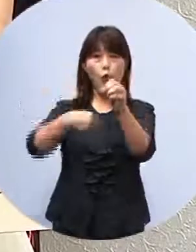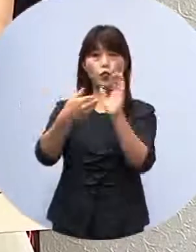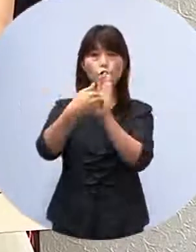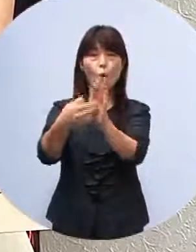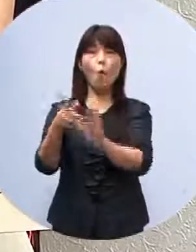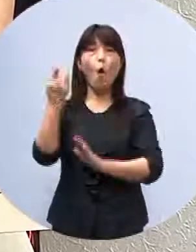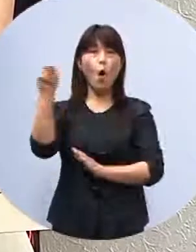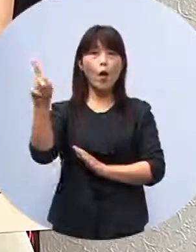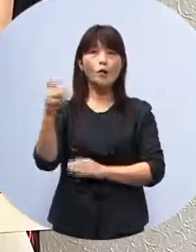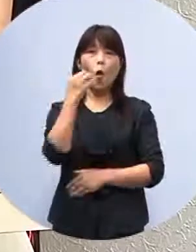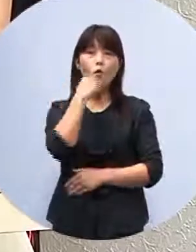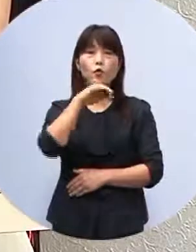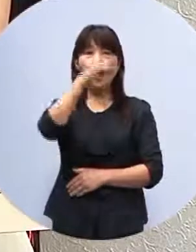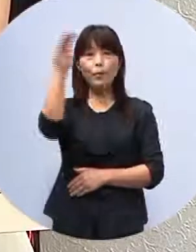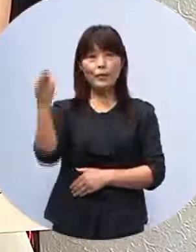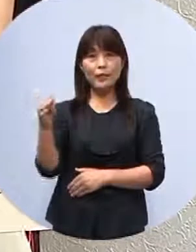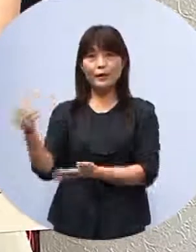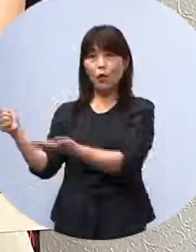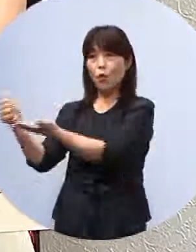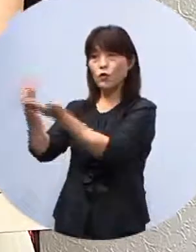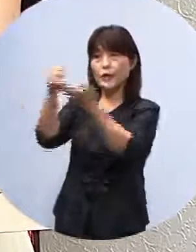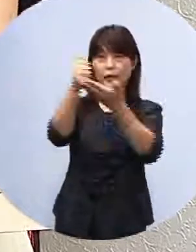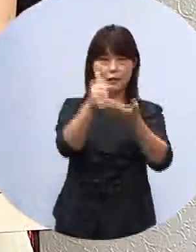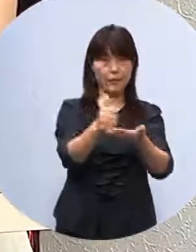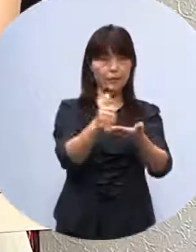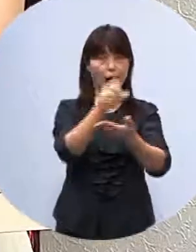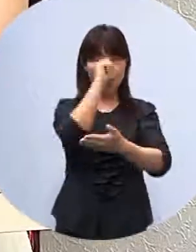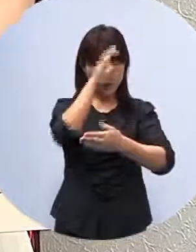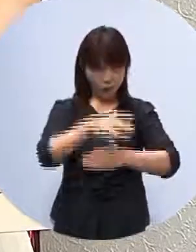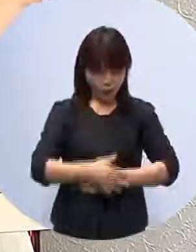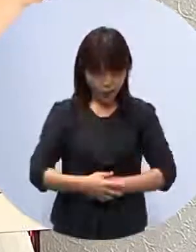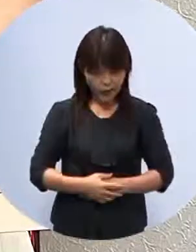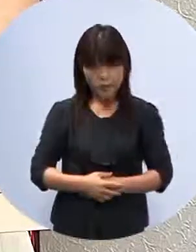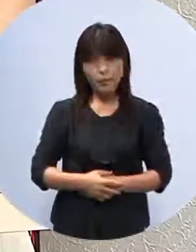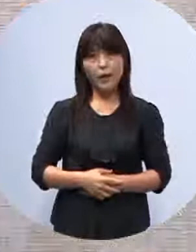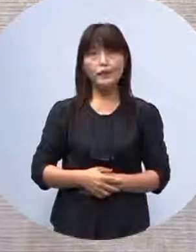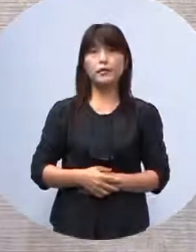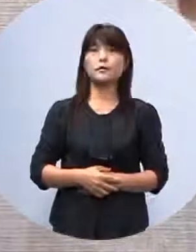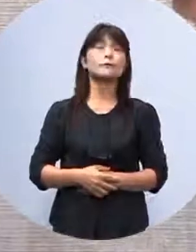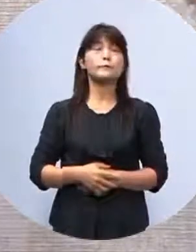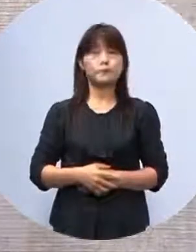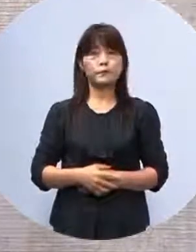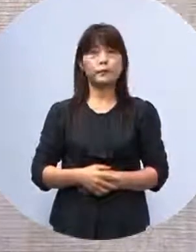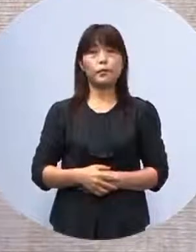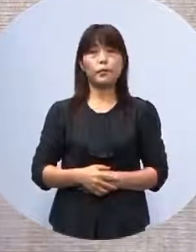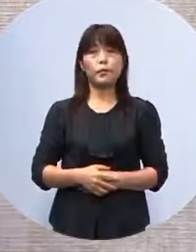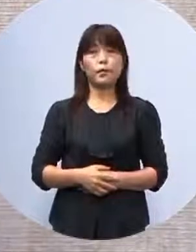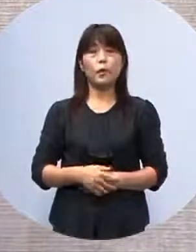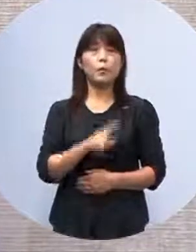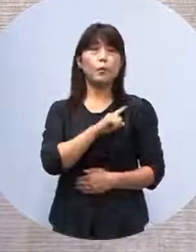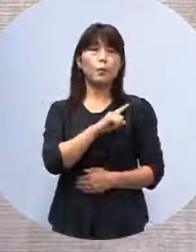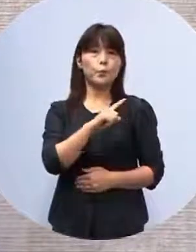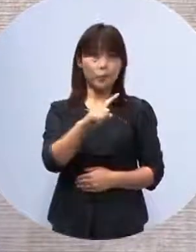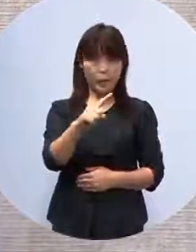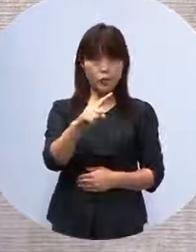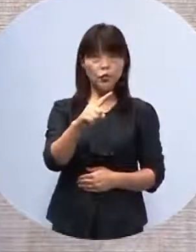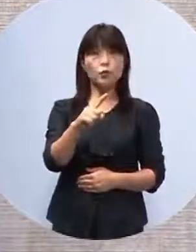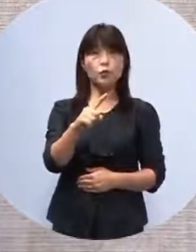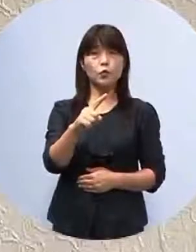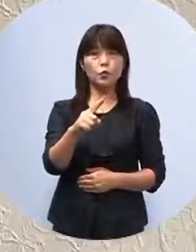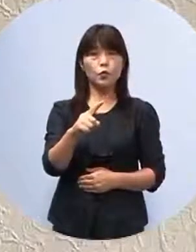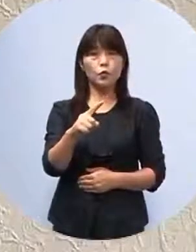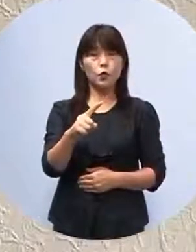防課の栗山貴明さんにお越しいただきました。よろしくお願いします。 よろしくお願いします。 栗山さん、早速なんです